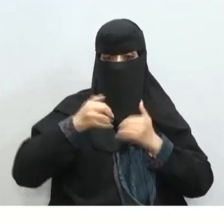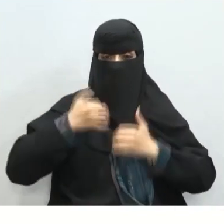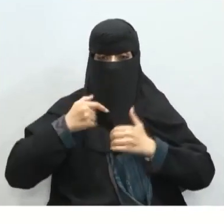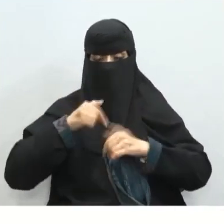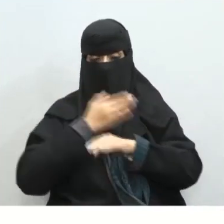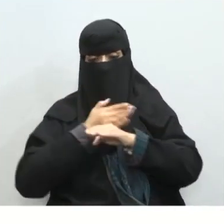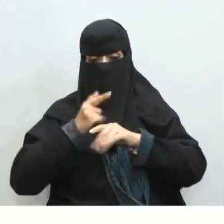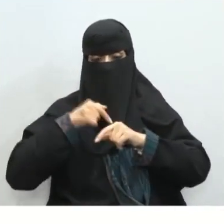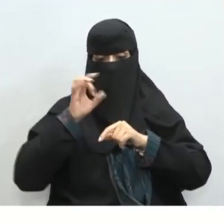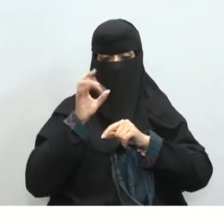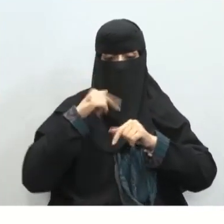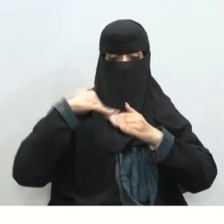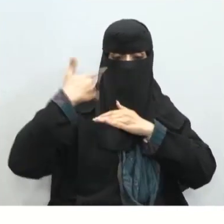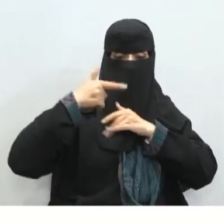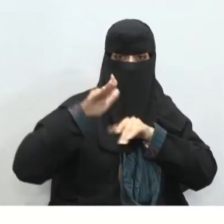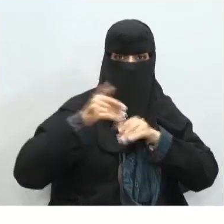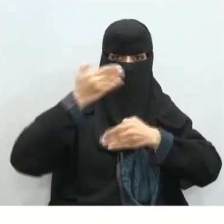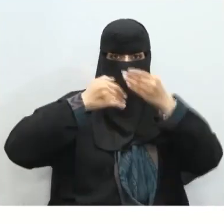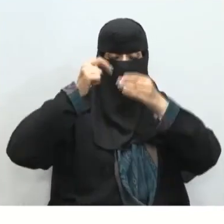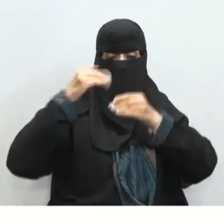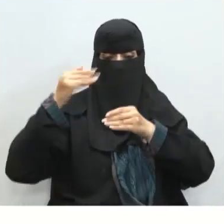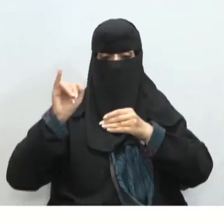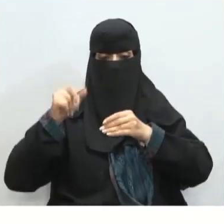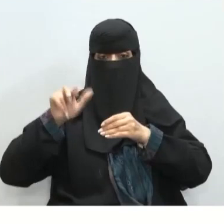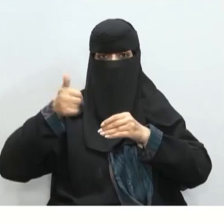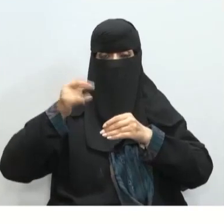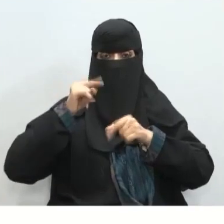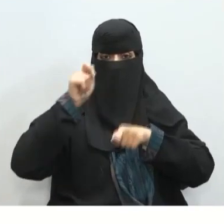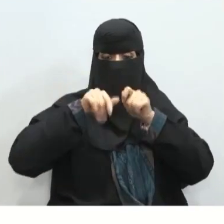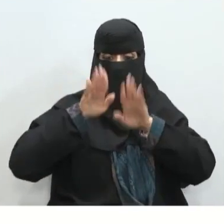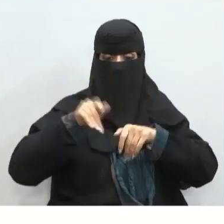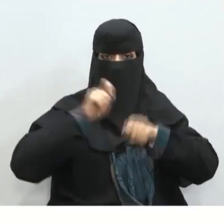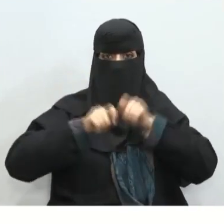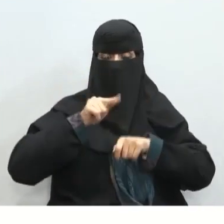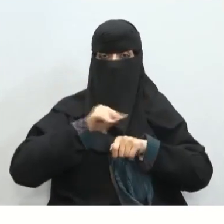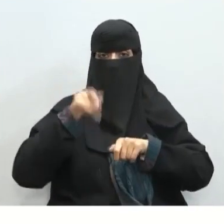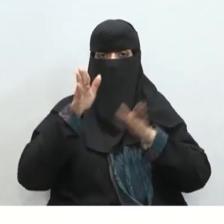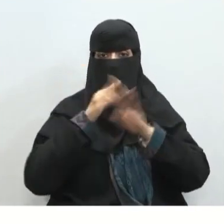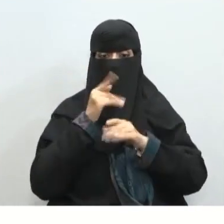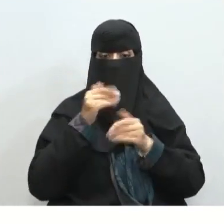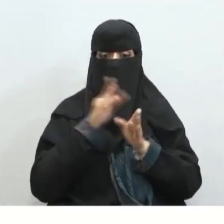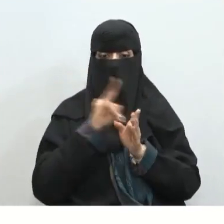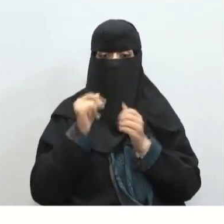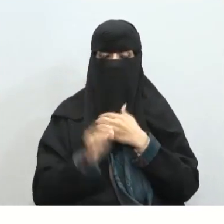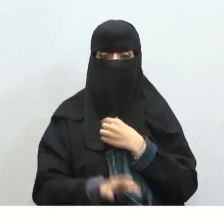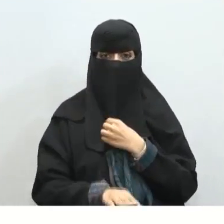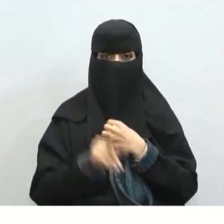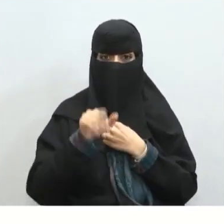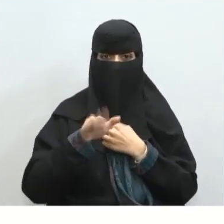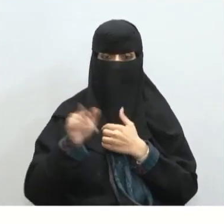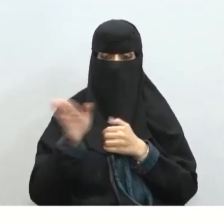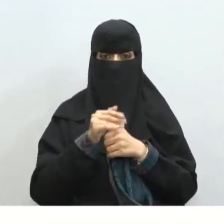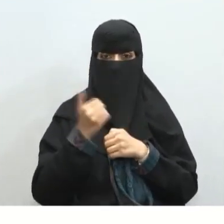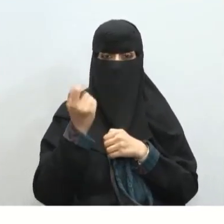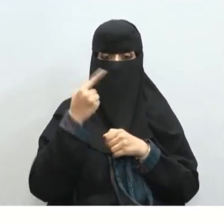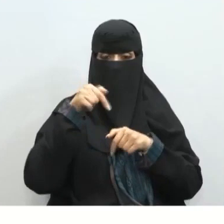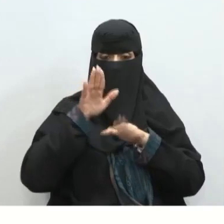بالارهاق والالم الناتجين عن تراكم حمض اللاكتيك في اثناء عمليه التنفس اللاهوائي السؤال الساس